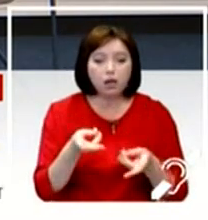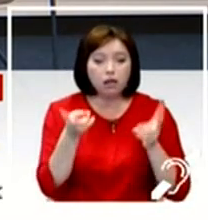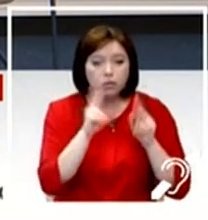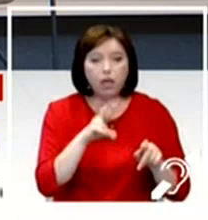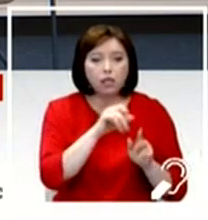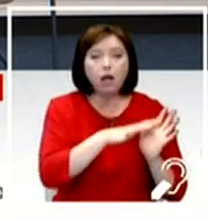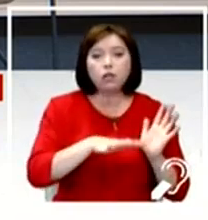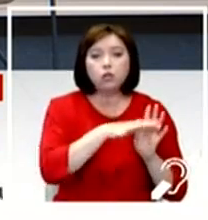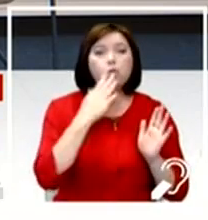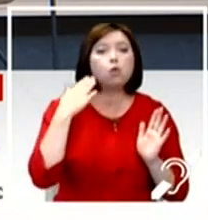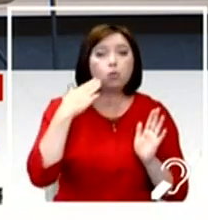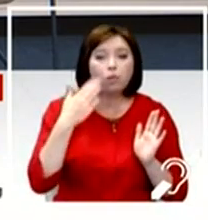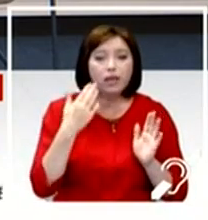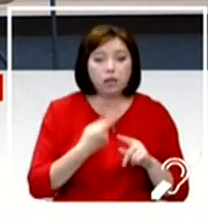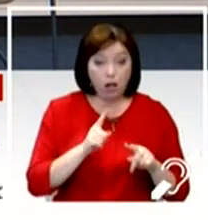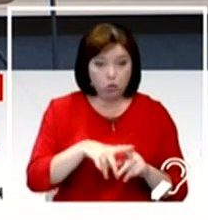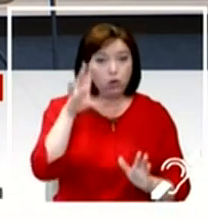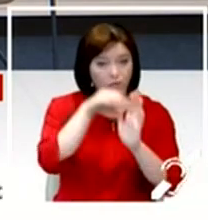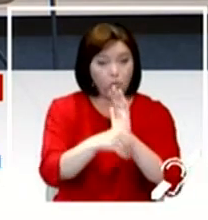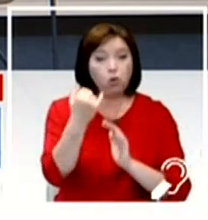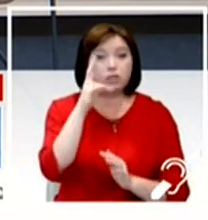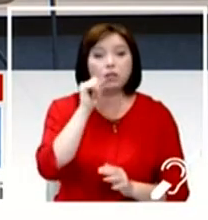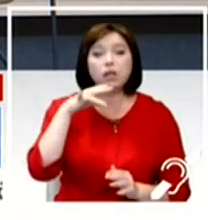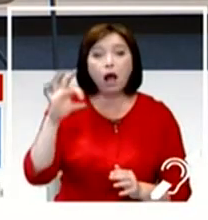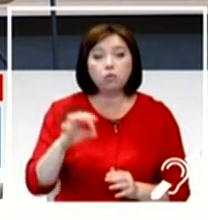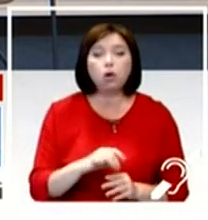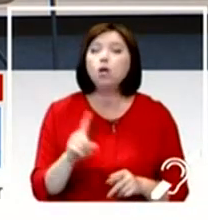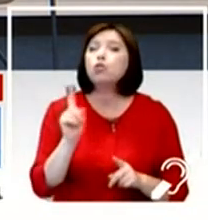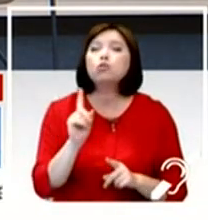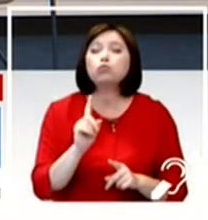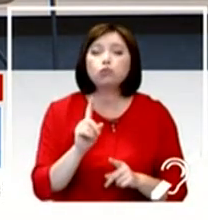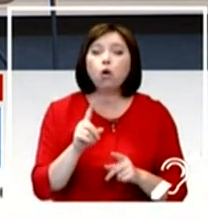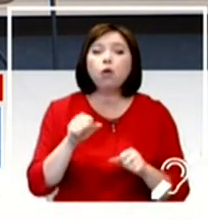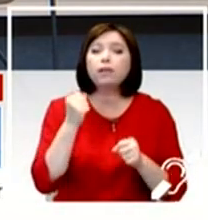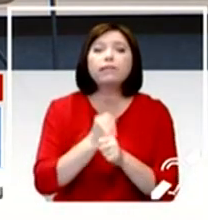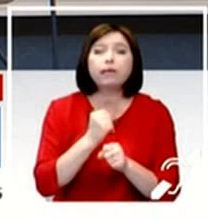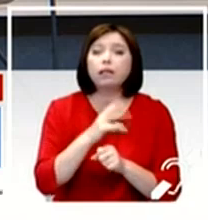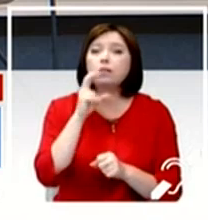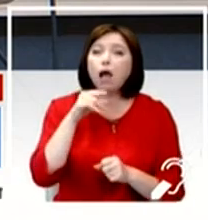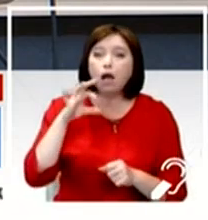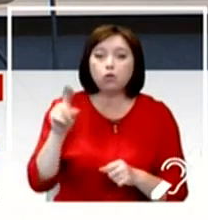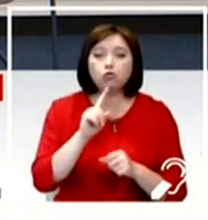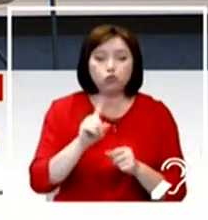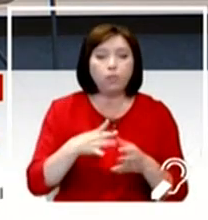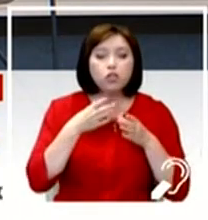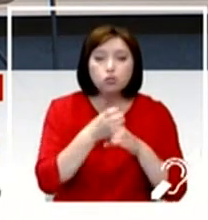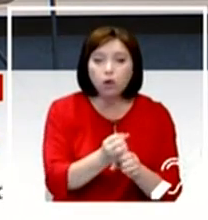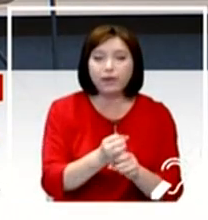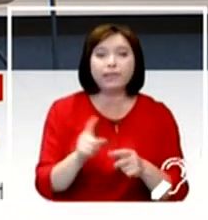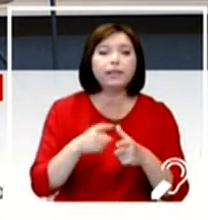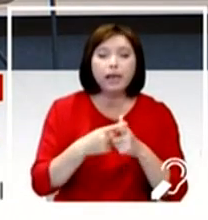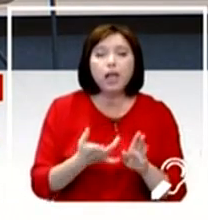României care este un stat membru Nato Ce măsuri ia Alianța pentru a reduce sau chiar a elimina aceste